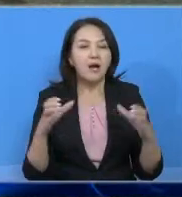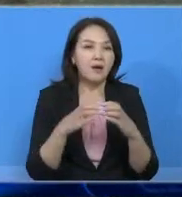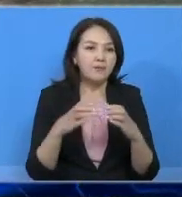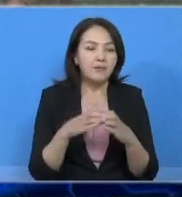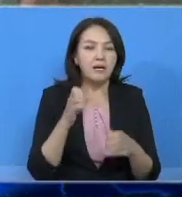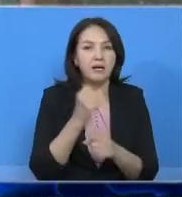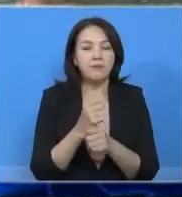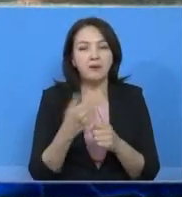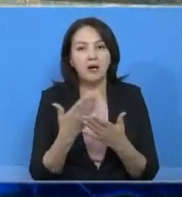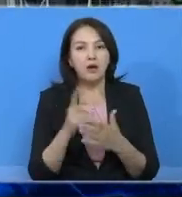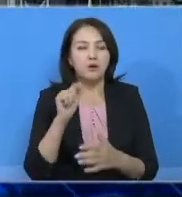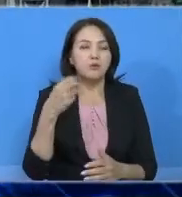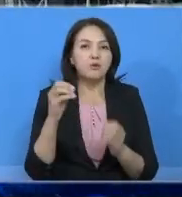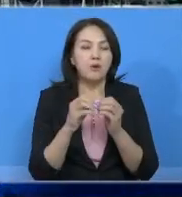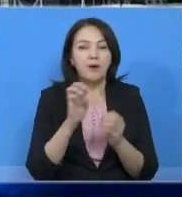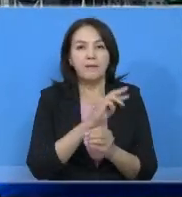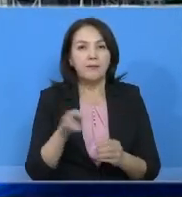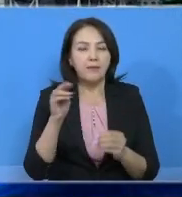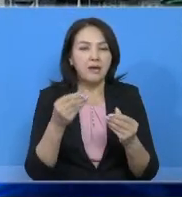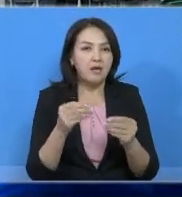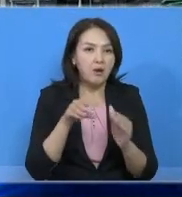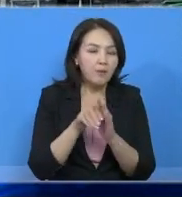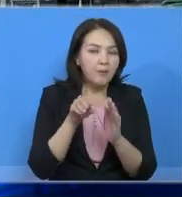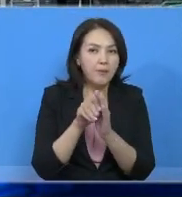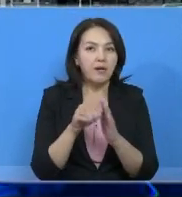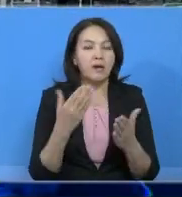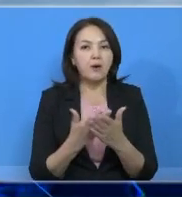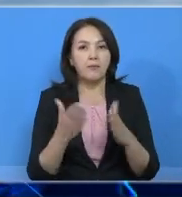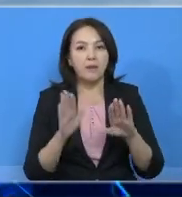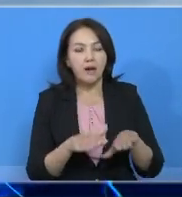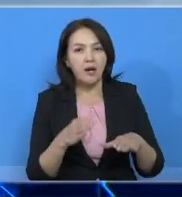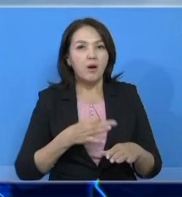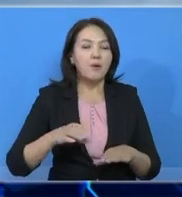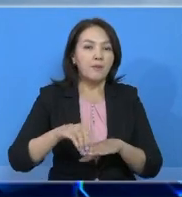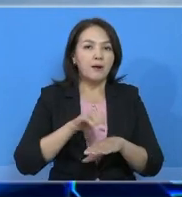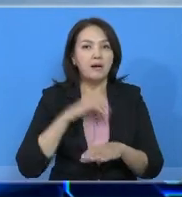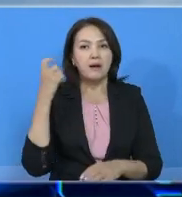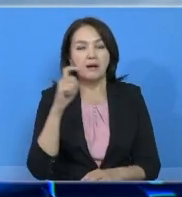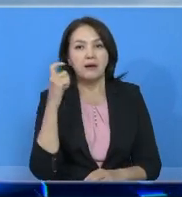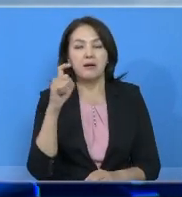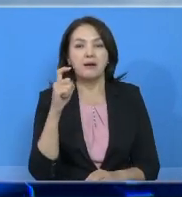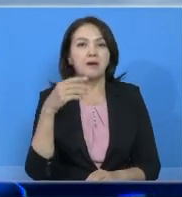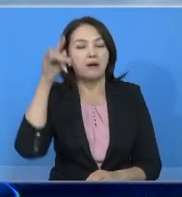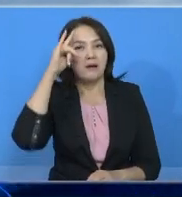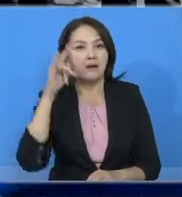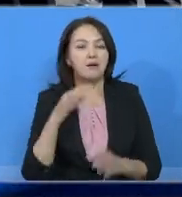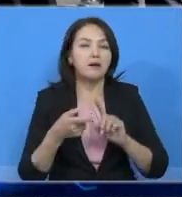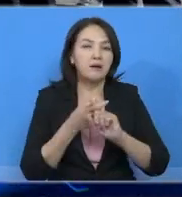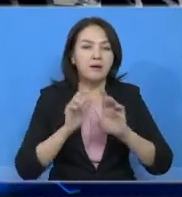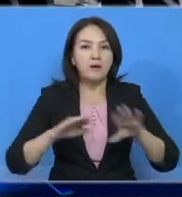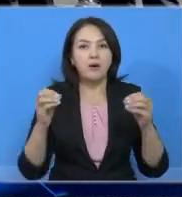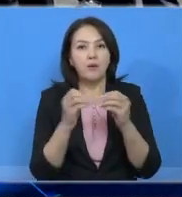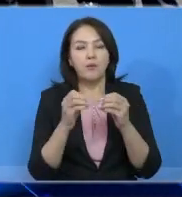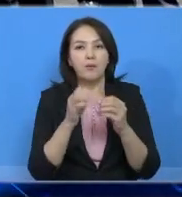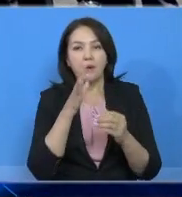бұл жобаға шамамен 110 миллиард теңге көлемінде инвестиция құймақ. Бұдан бөлек облыс әкімі Храмтау ауданында Қазақстан тәуелсіздігінің 10